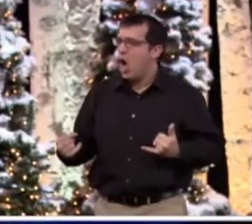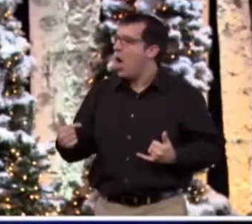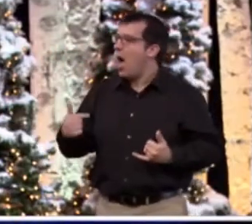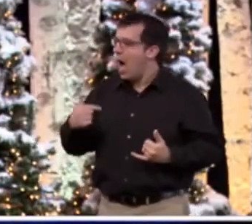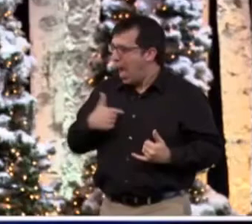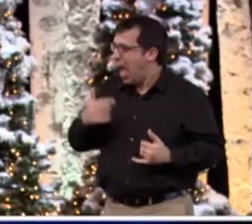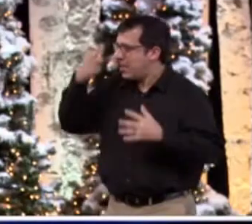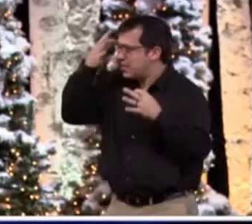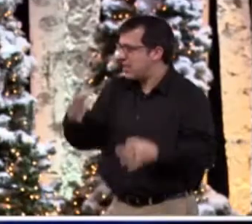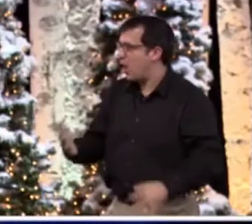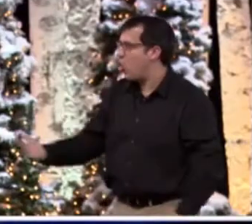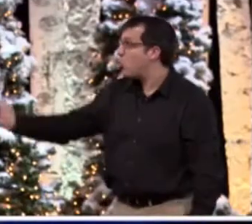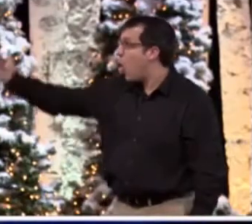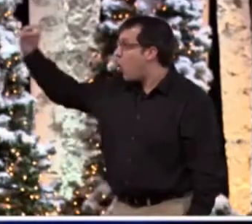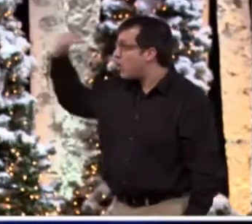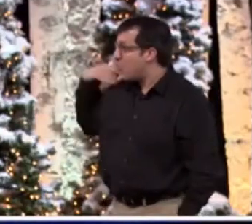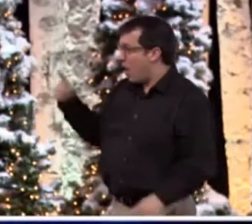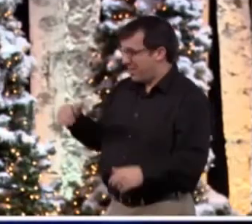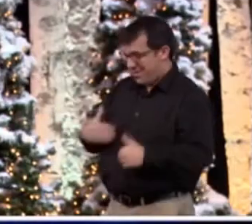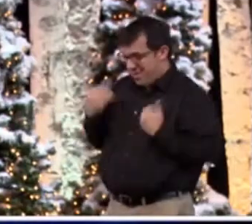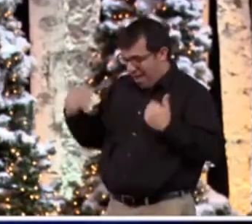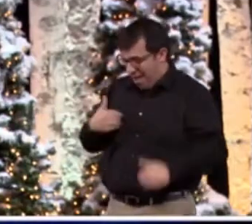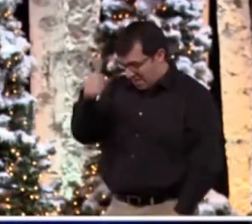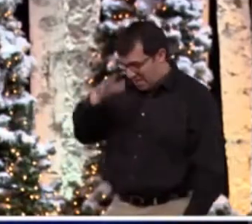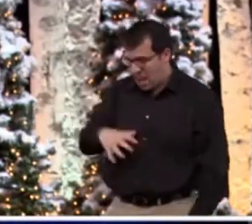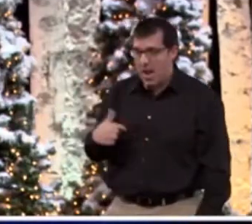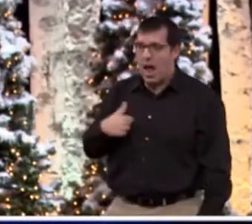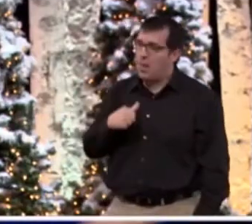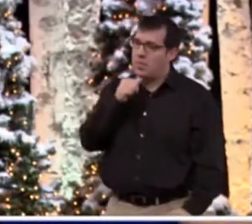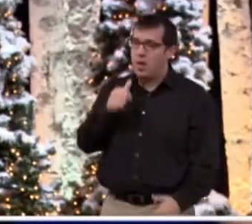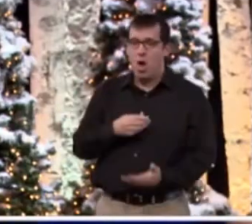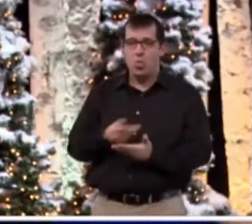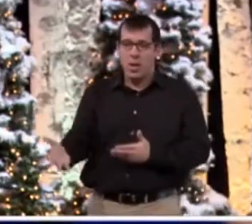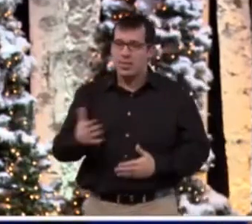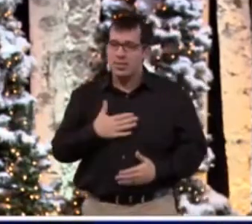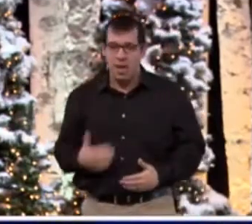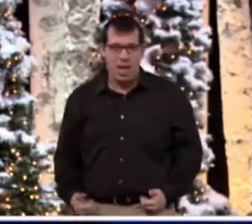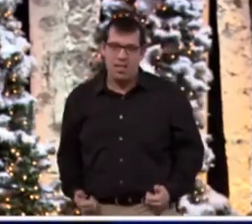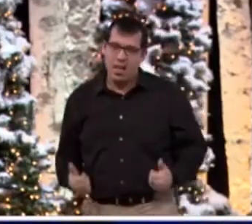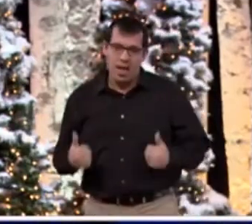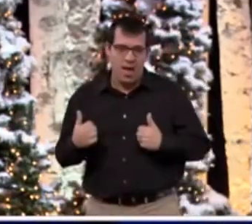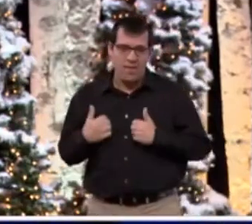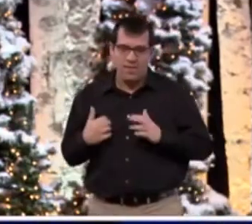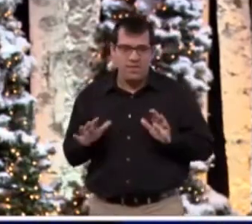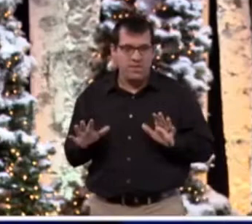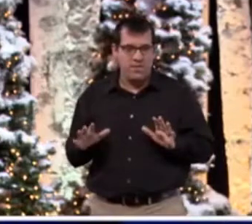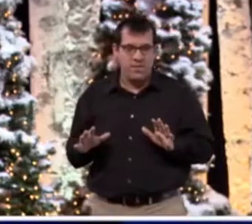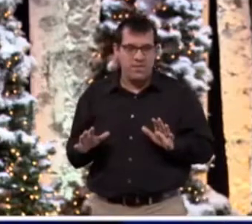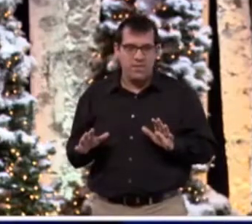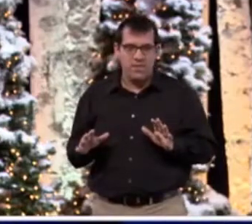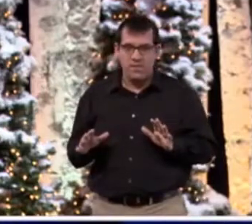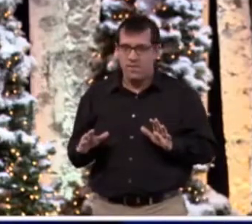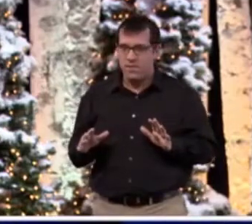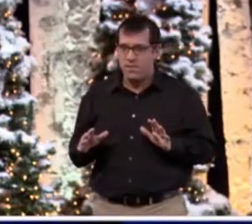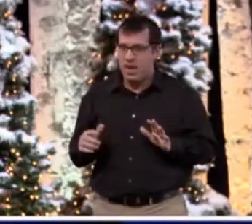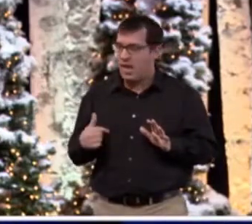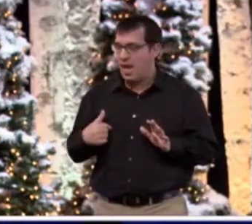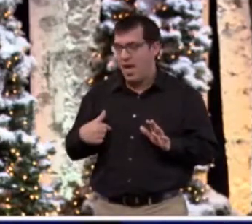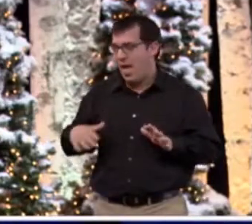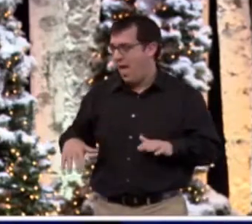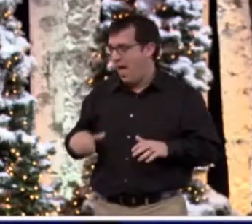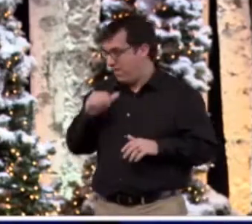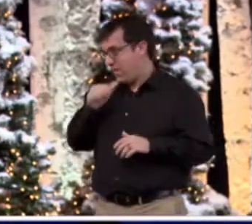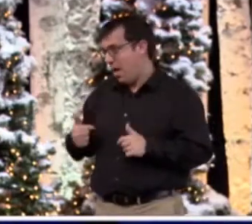मैले धेरै अघि एक जवान हुँदा नै यो कुरा निर्णय गरेकाले म मेरो जीवन खेर फाल्ने छैन र मैले फालेको पनि छैन।